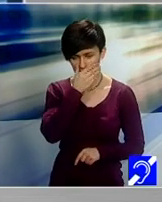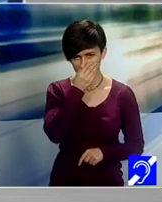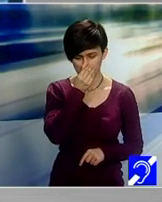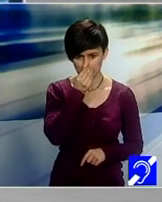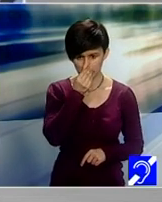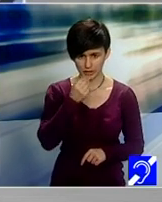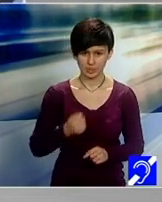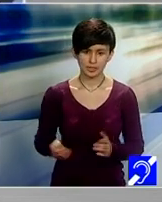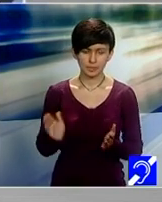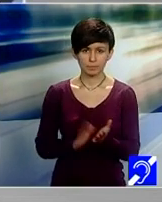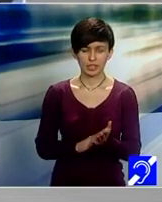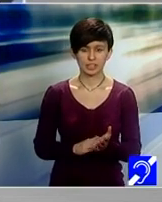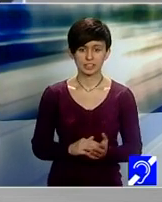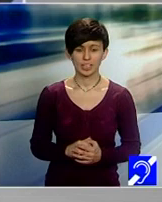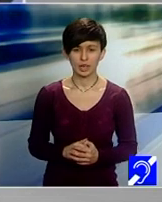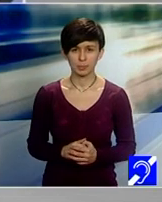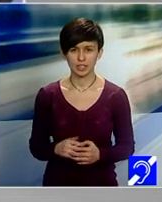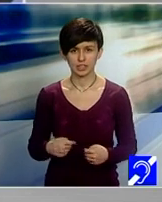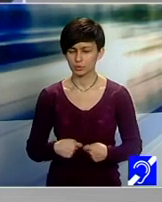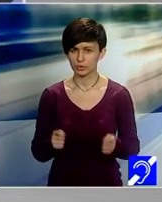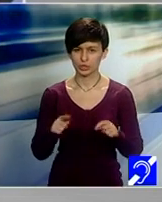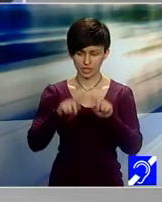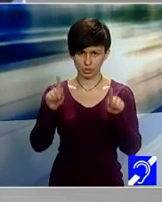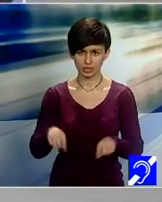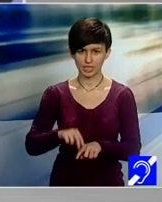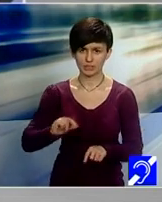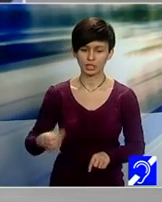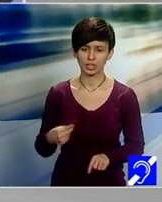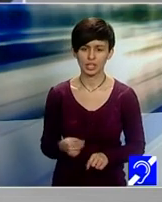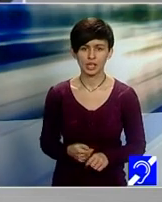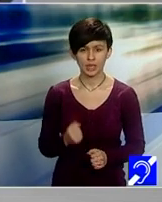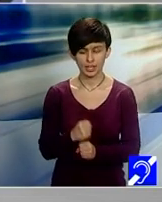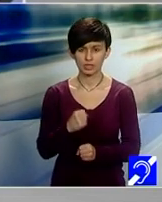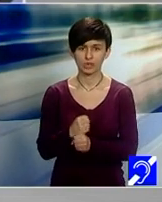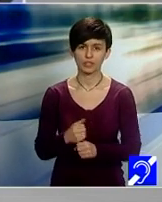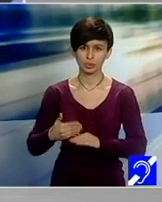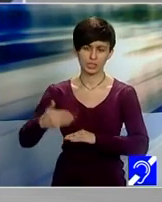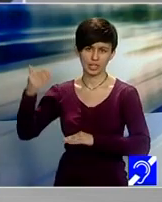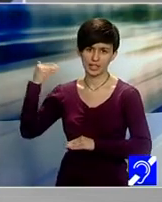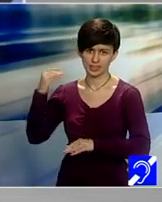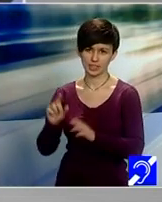se aplică inclusiv contractelor încheiate anterior intrării în vigoare a legii. Sigur că